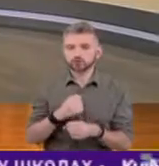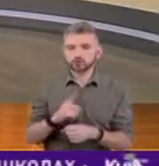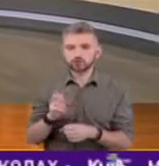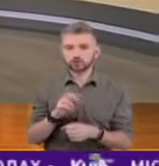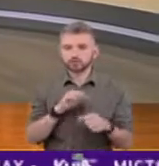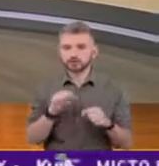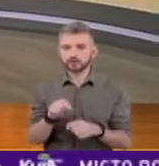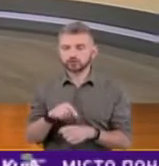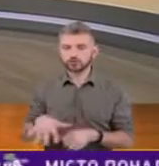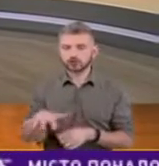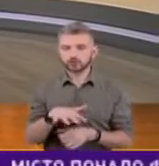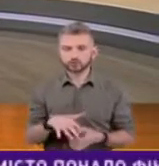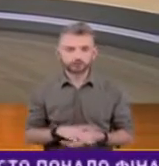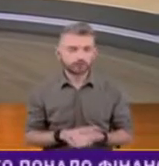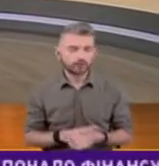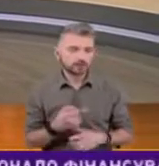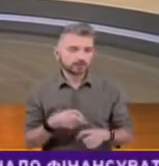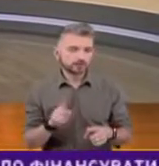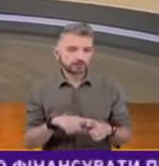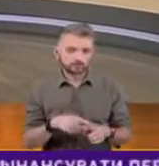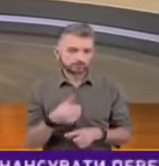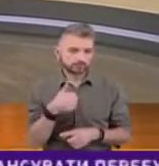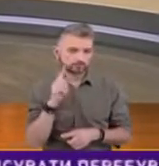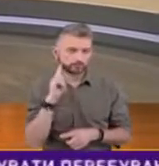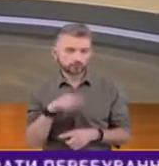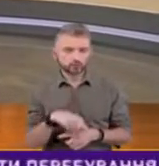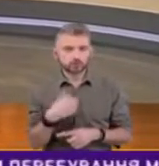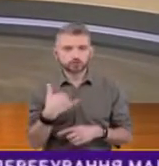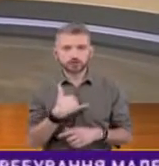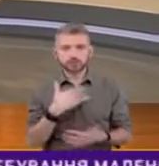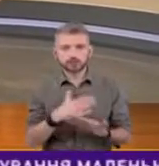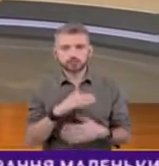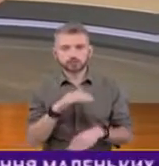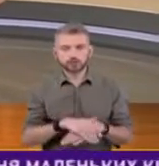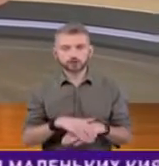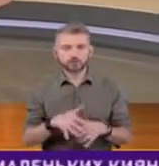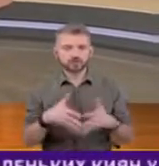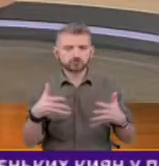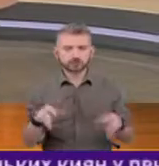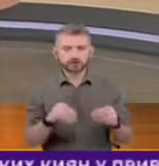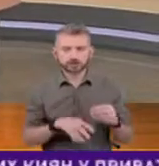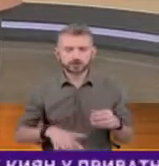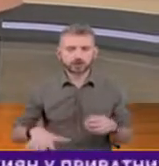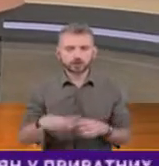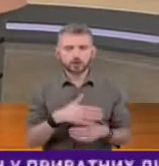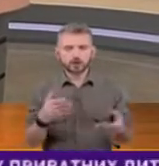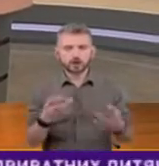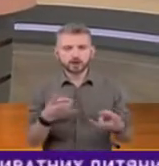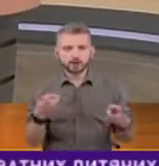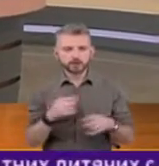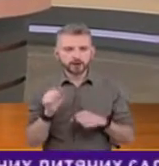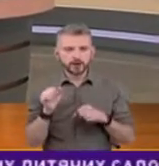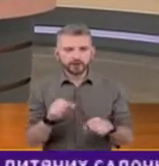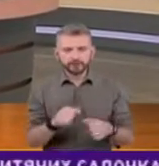щоб захистити цю ділянку? Ну, все дуже відомо. Тобто у нас є, по факту, земельна величезна територія, яка потребує захисту,